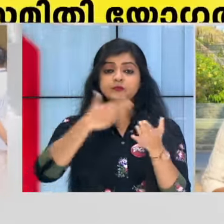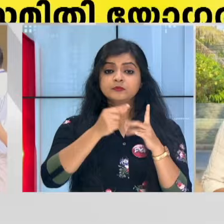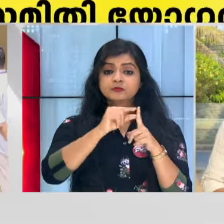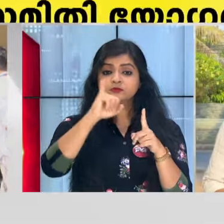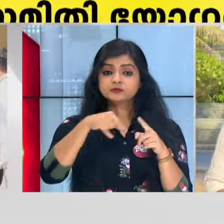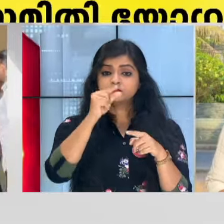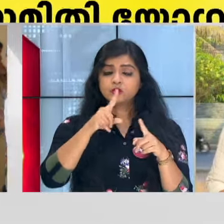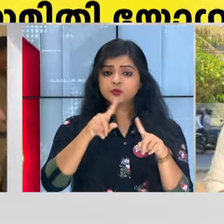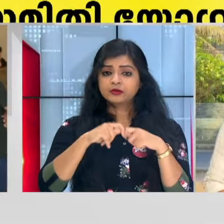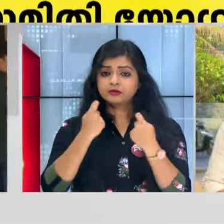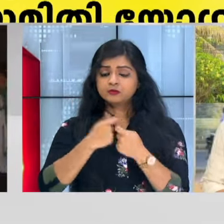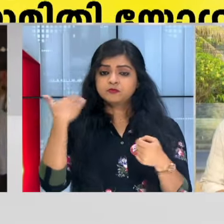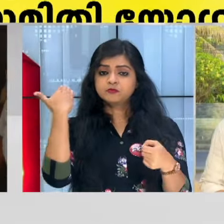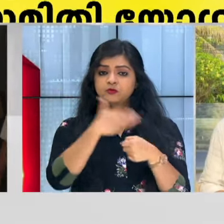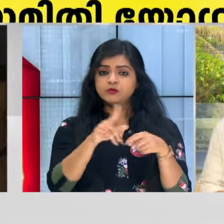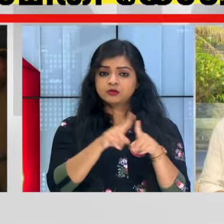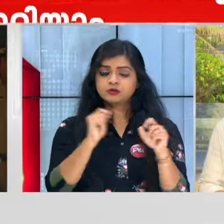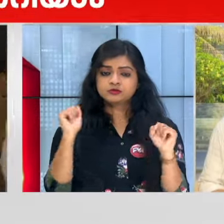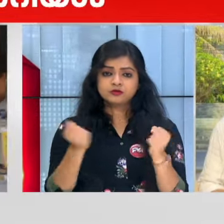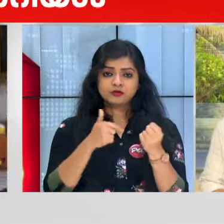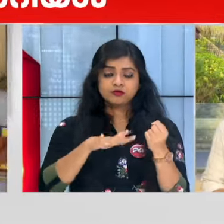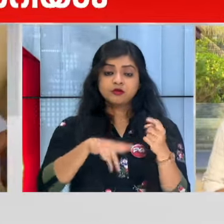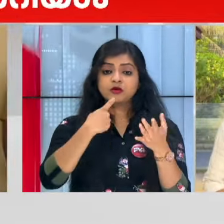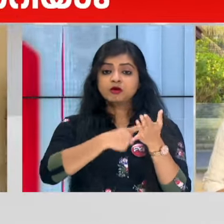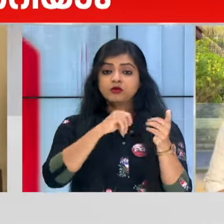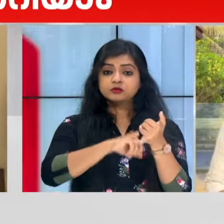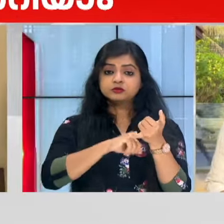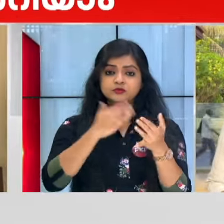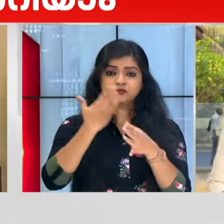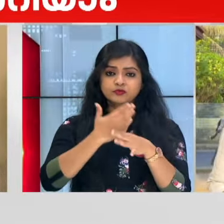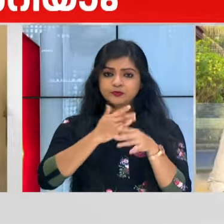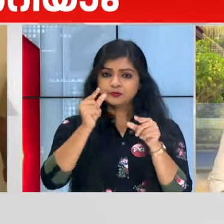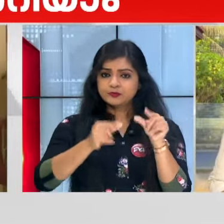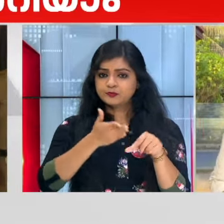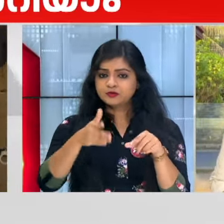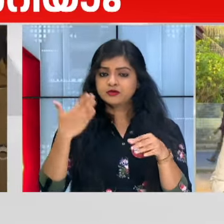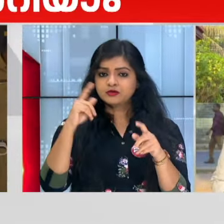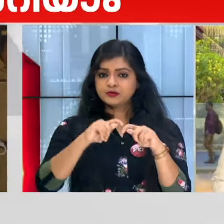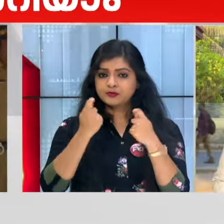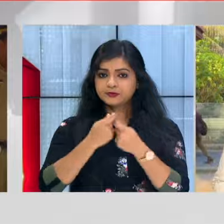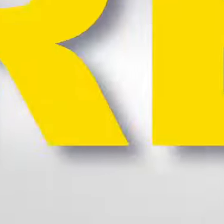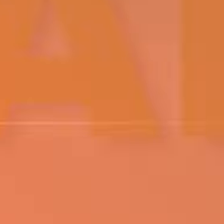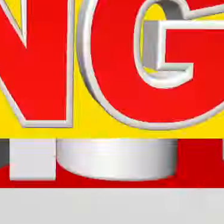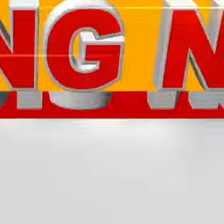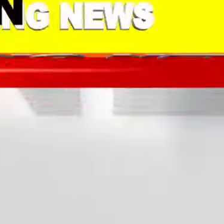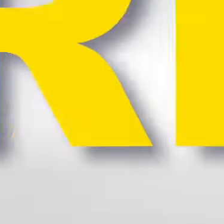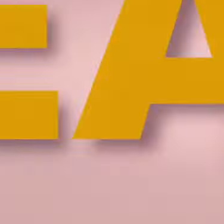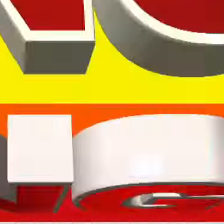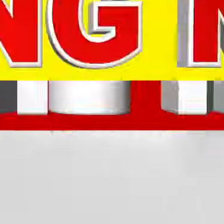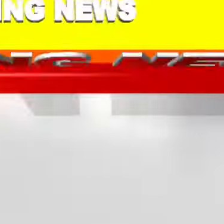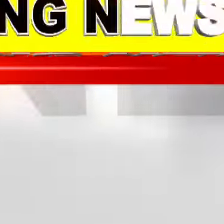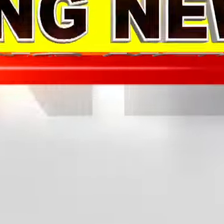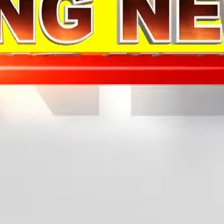ഒരു സംഘം വെട്ടിക്കൊലപ്പെടുത്താൻ ശ്രമിച്ചത്. RSS പ്രവർത്തകരായിരുന്നു ആരോപണ വിധേയരായ പ്രതികൾ. 9 പേരായിരുന്നു പ്രതിപട്ടികയിൽ ഉണ്ടായിരുന്നത്.